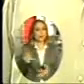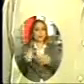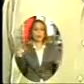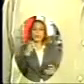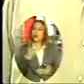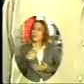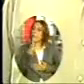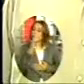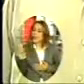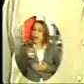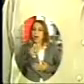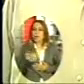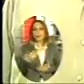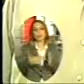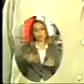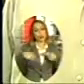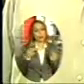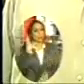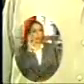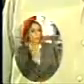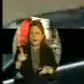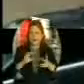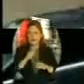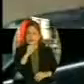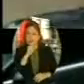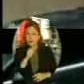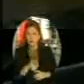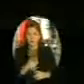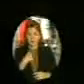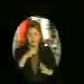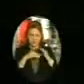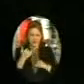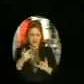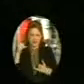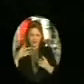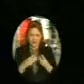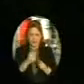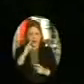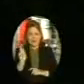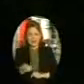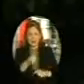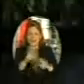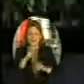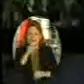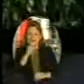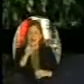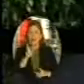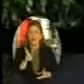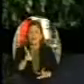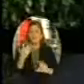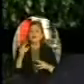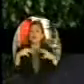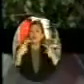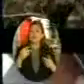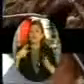שעות החשמל יחזור לבתיהם. בוא תשמע איתנו את הדברים. דיברנו עכשיו עם רעננה בכפר סבא ורמת השרון, אתה יכול לומר לנו מתי שם